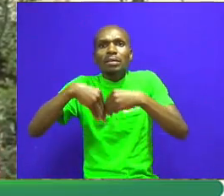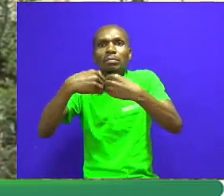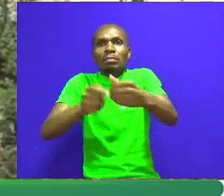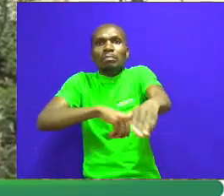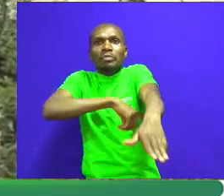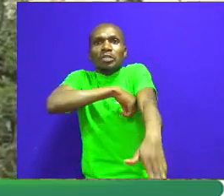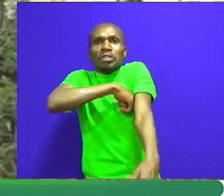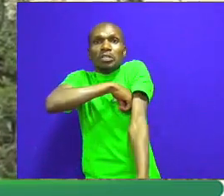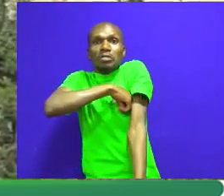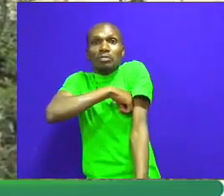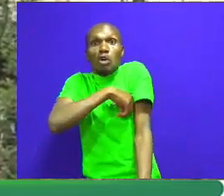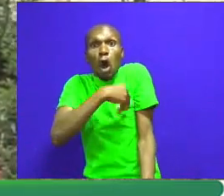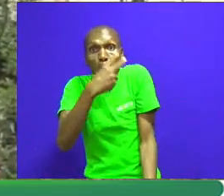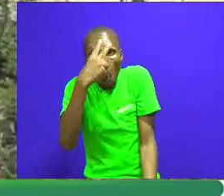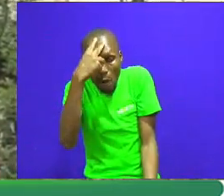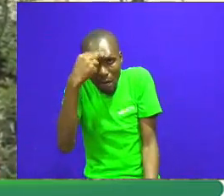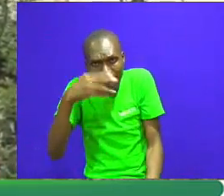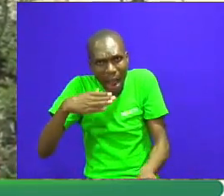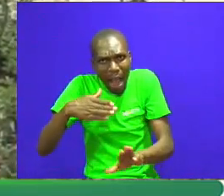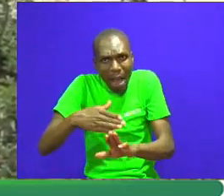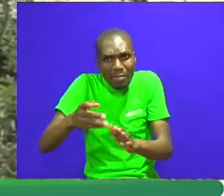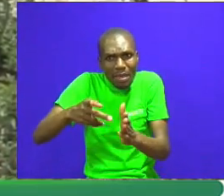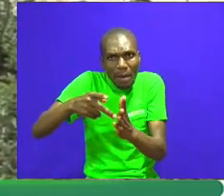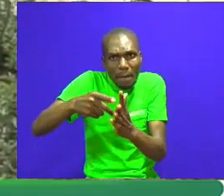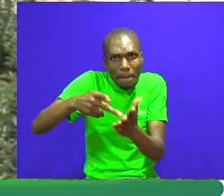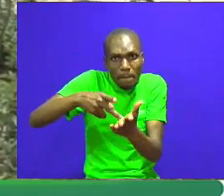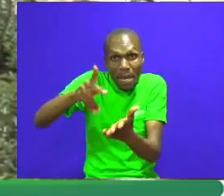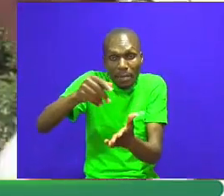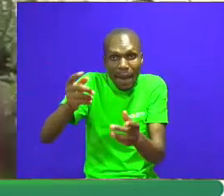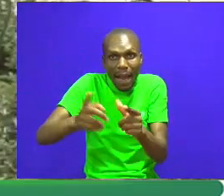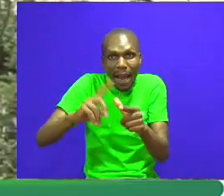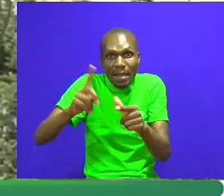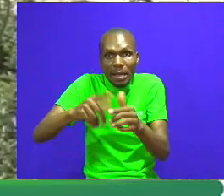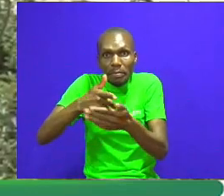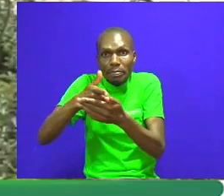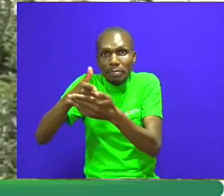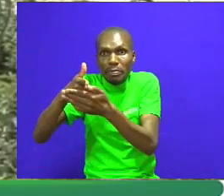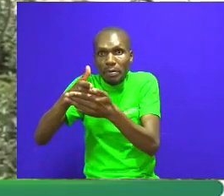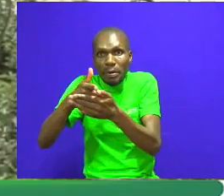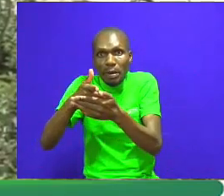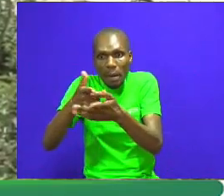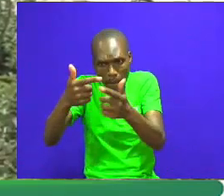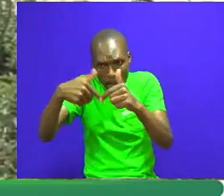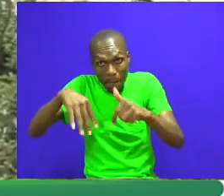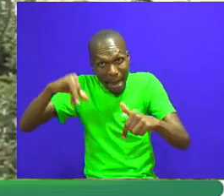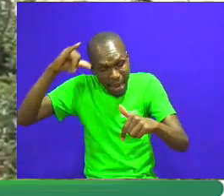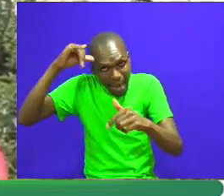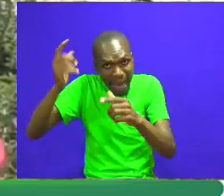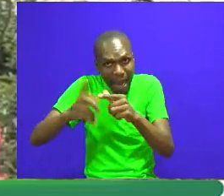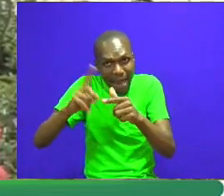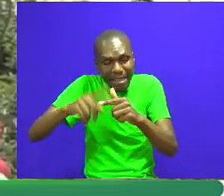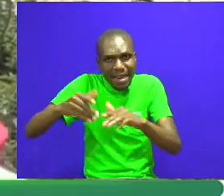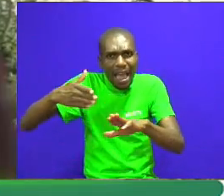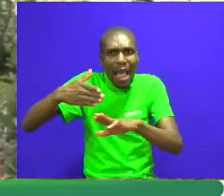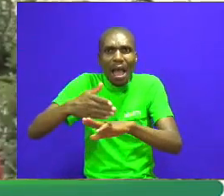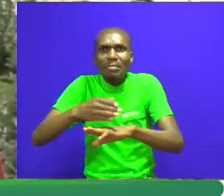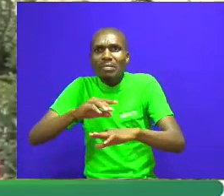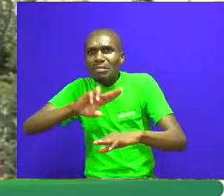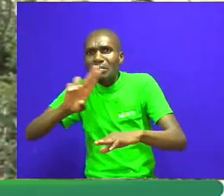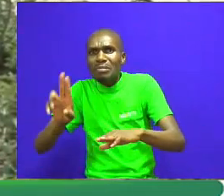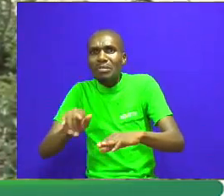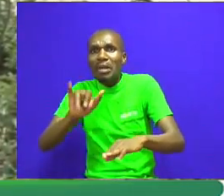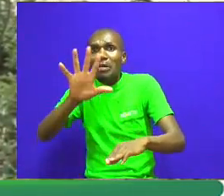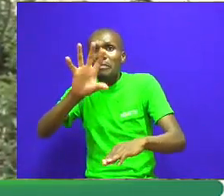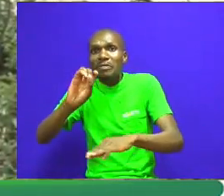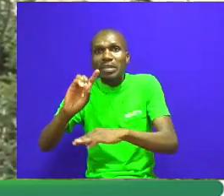Transmara. Vile alipewa na kapewa picha, ng'ombe zilirudi. At the end of the day unapata umetumia gharama ya